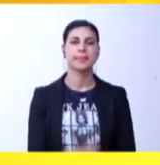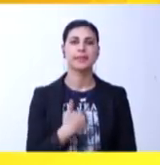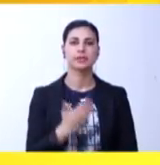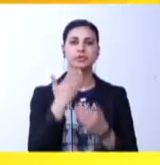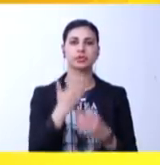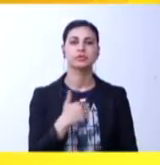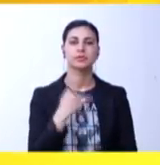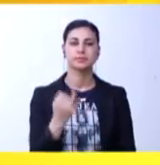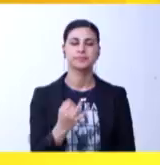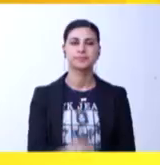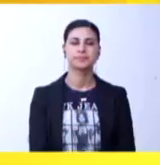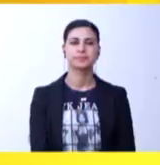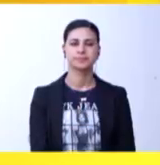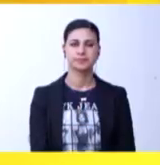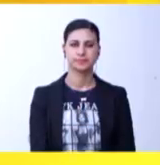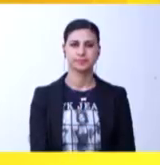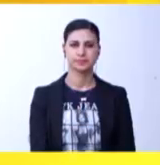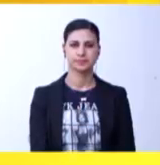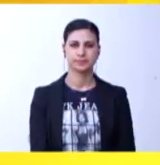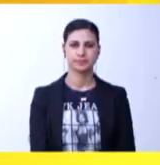კითხვა მაქვს?